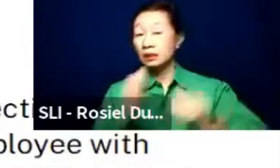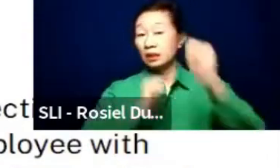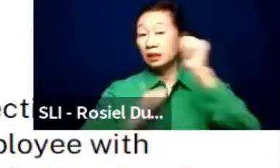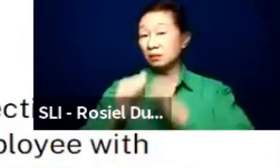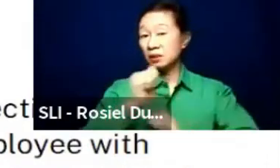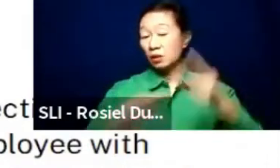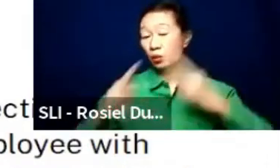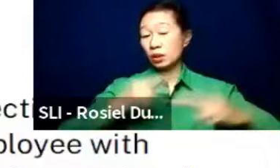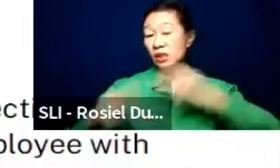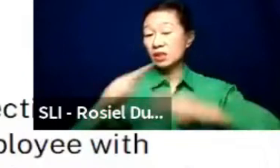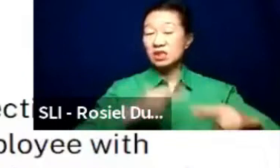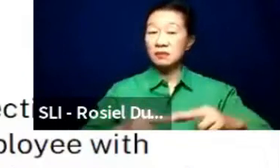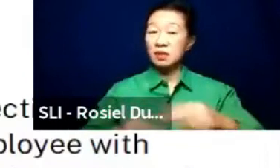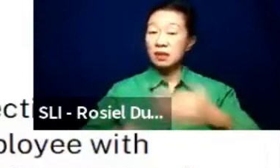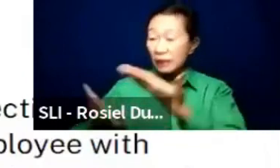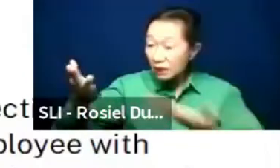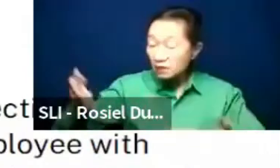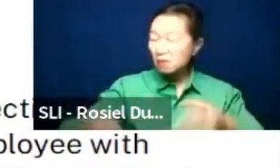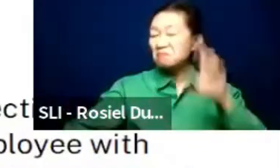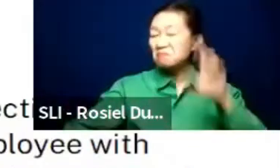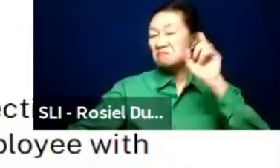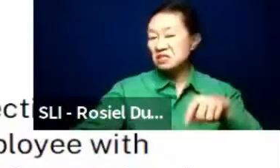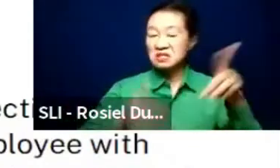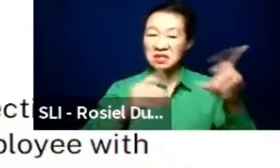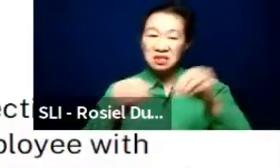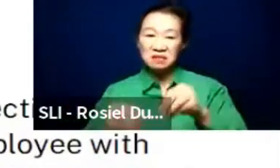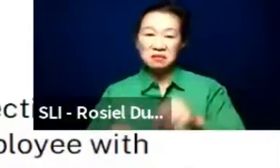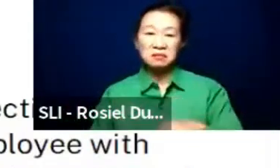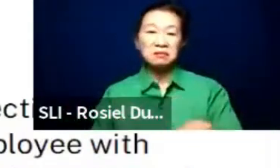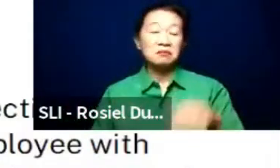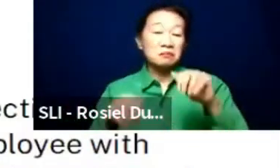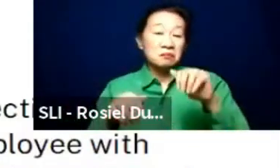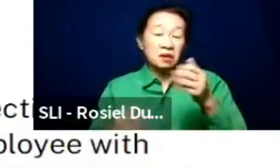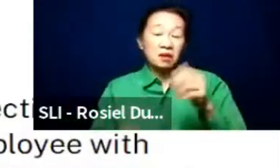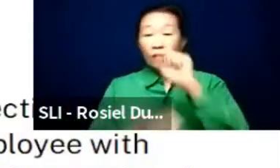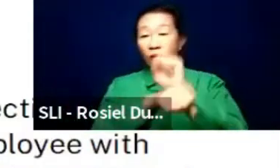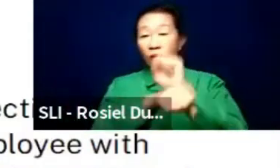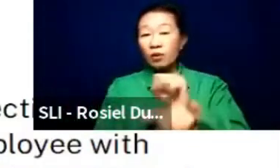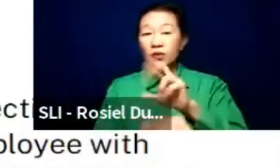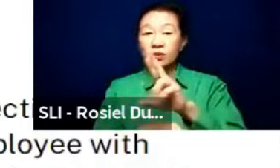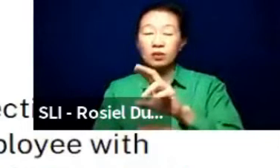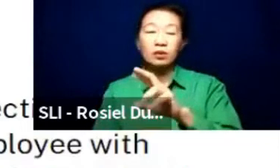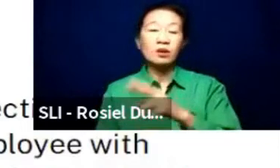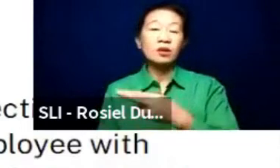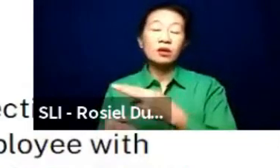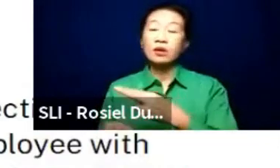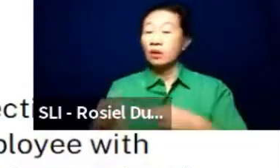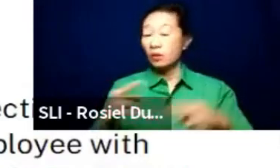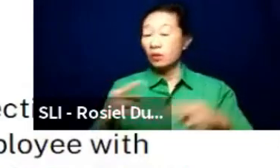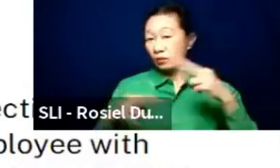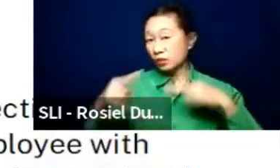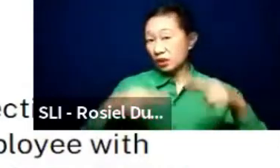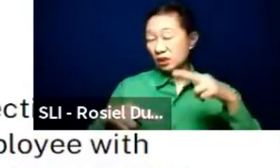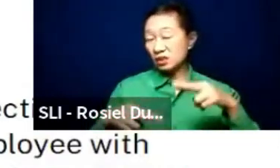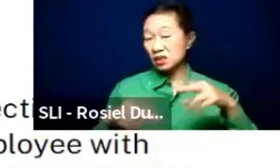mga prompts na kailangan niya. So it can be work routines or social interaction with other employees. So for